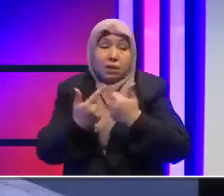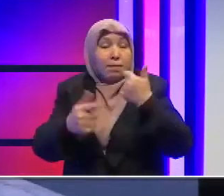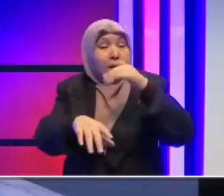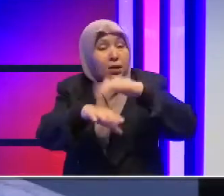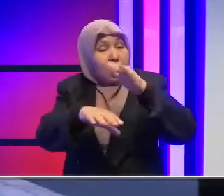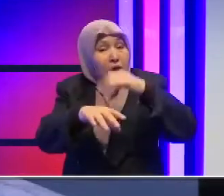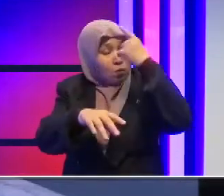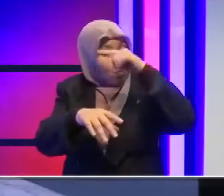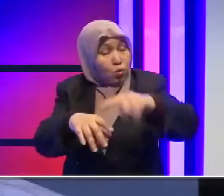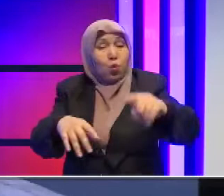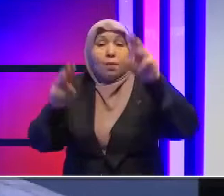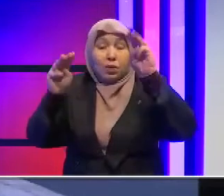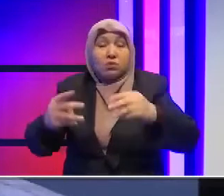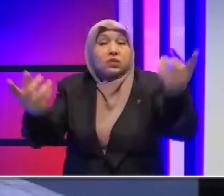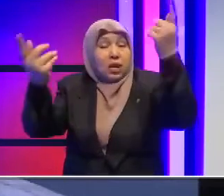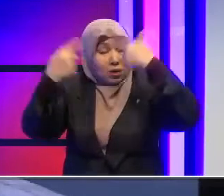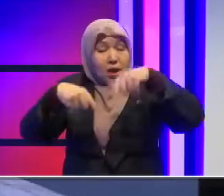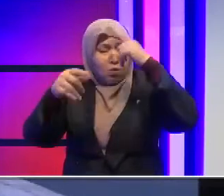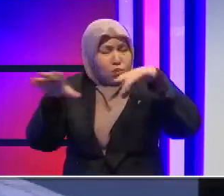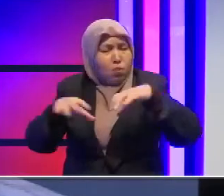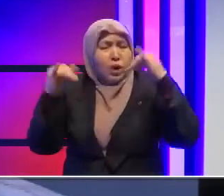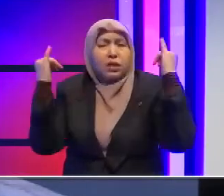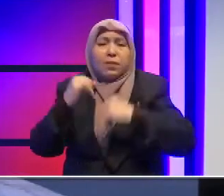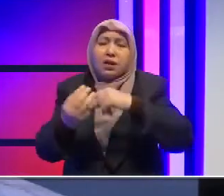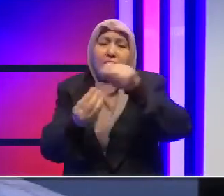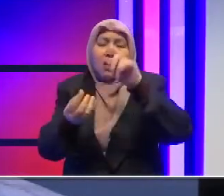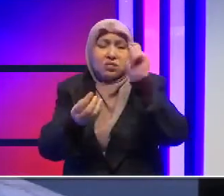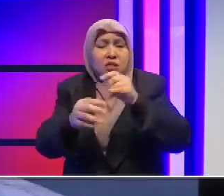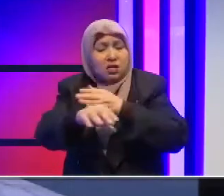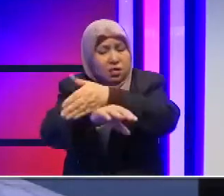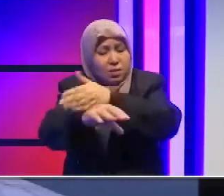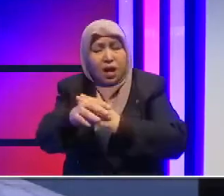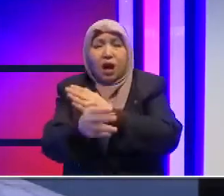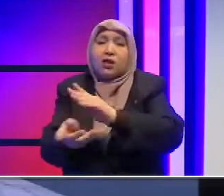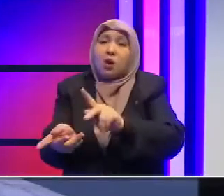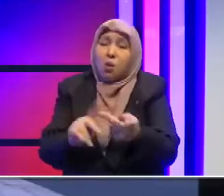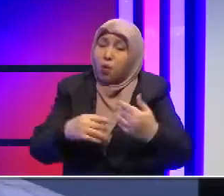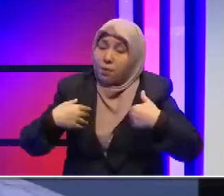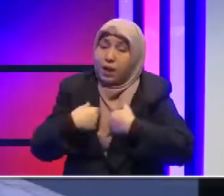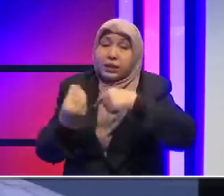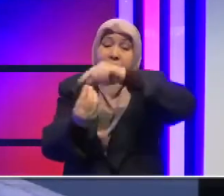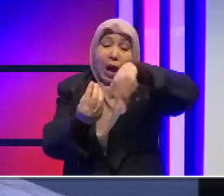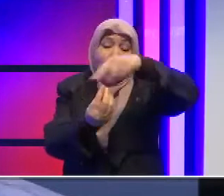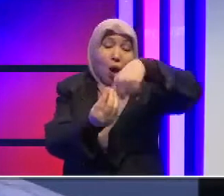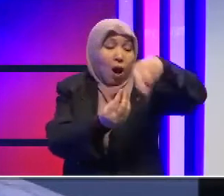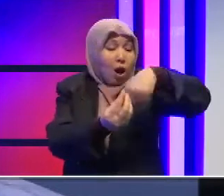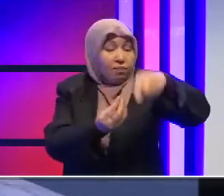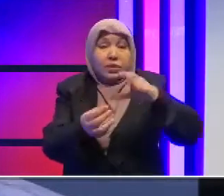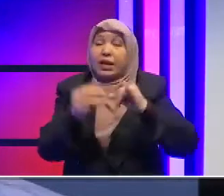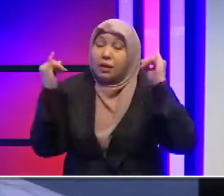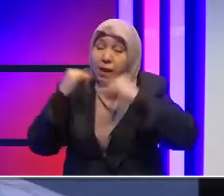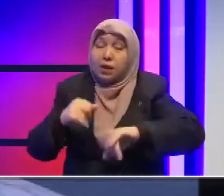untuk manusia hadir mengerjakan ibadah haji, adanya sembelihan korban di sana, adanya tawaf dan juga ibadah-ibadah yang lain